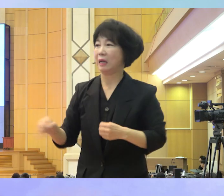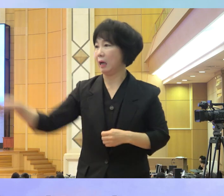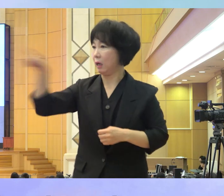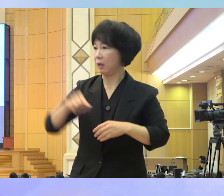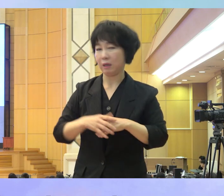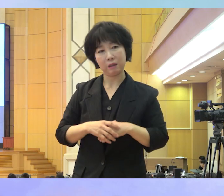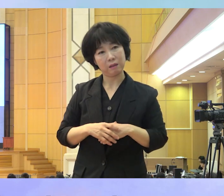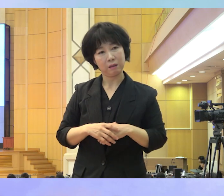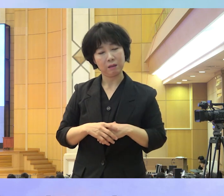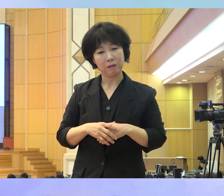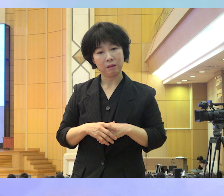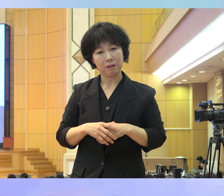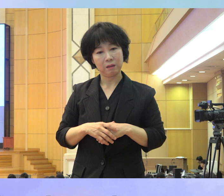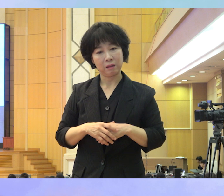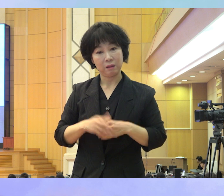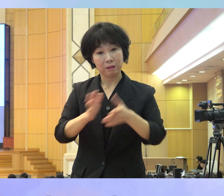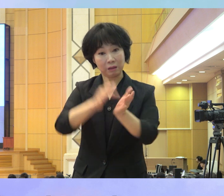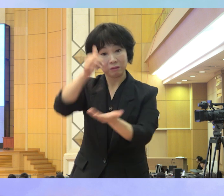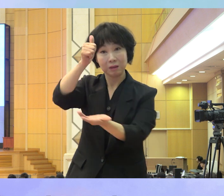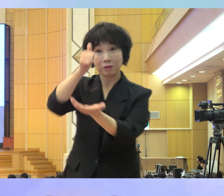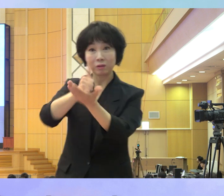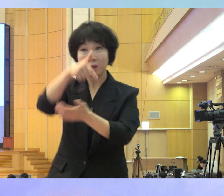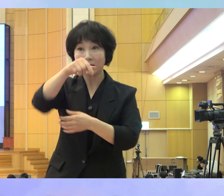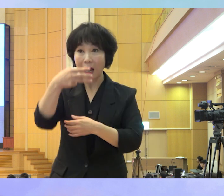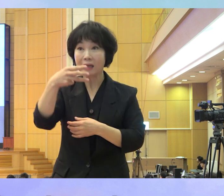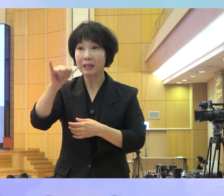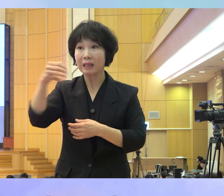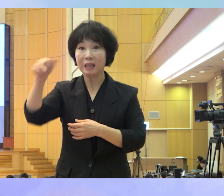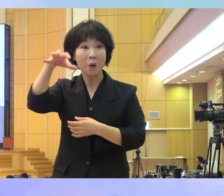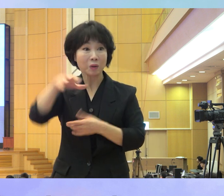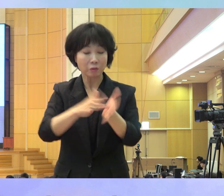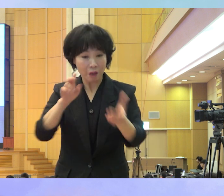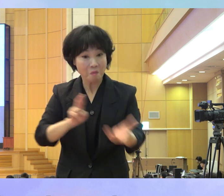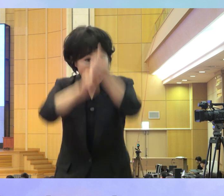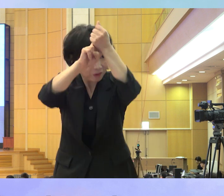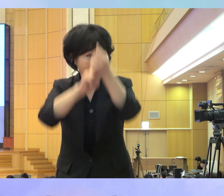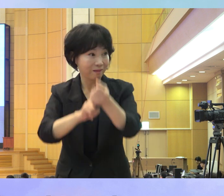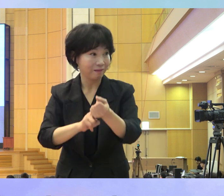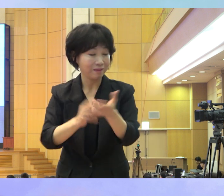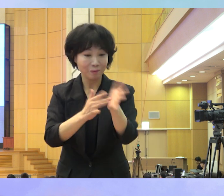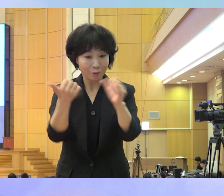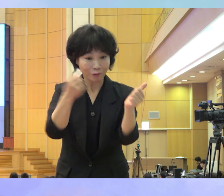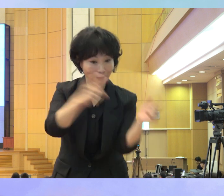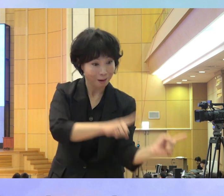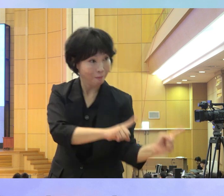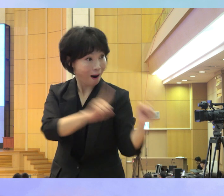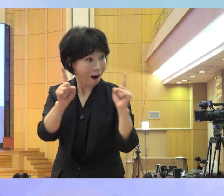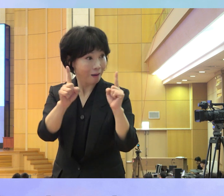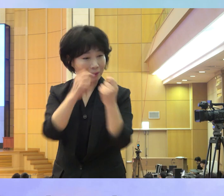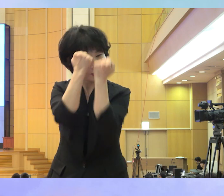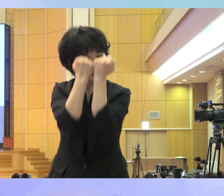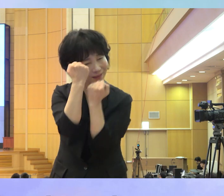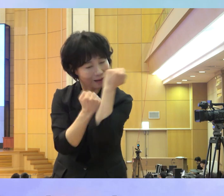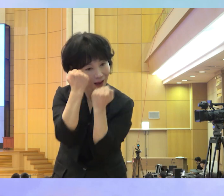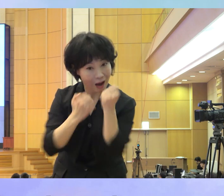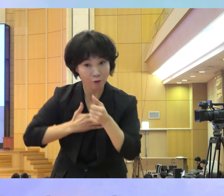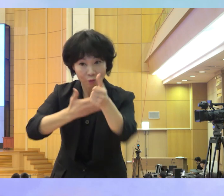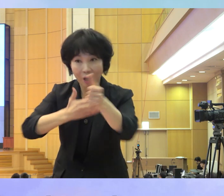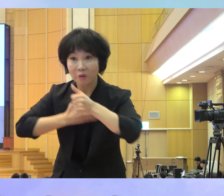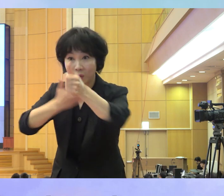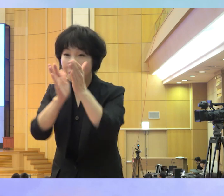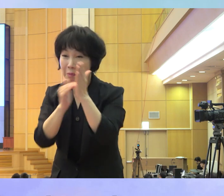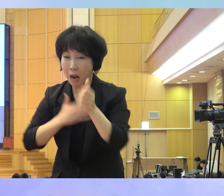갈릴리에서 예수님의 표적도 예수님 말씀도 예수님 죽었다가 살아난다는 이 복음의